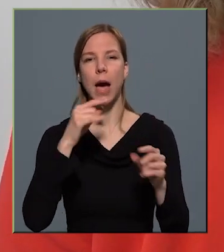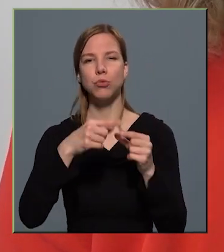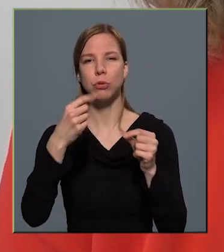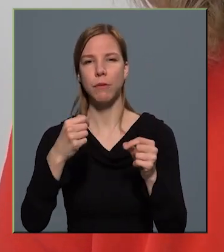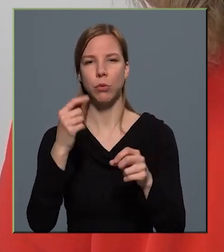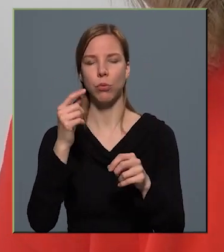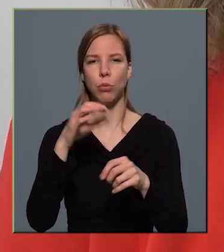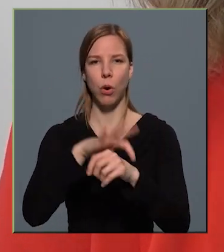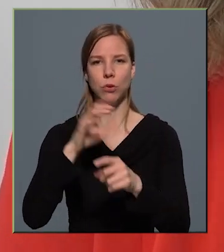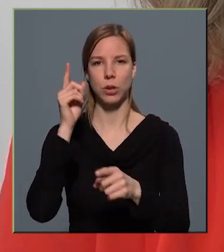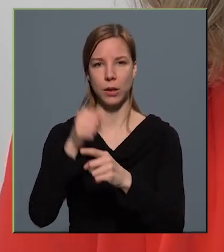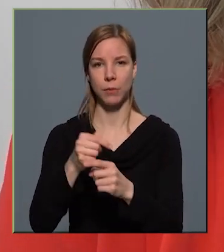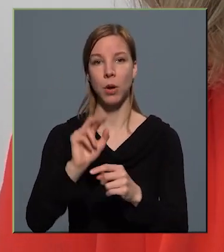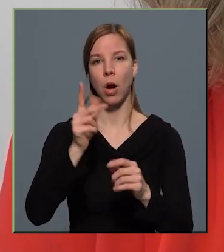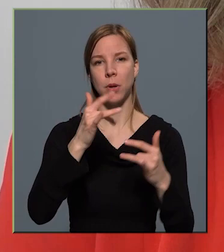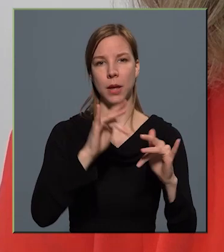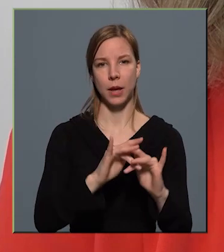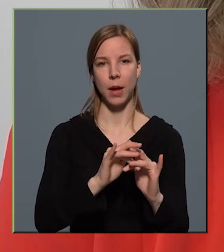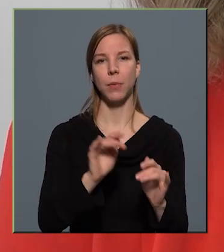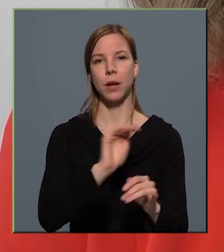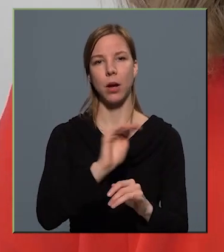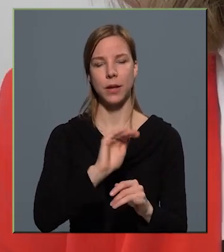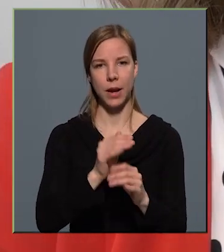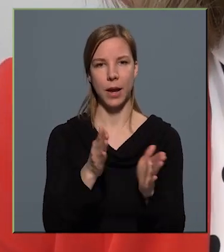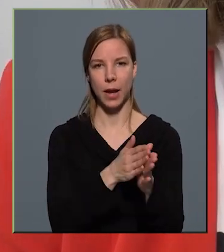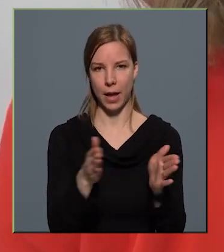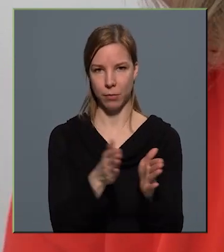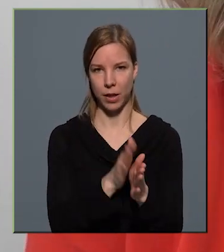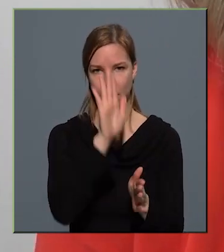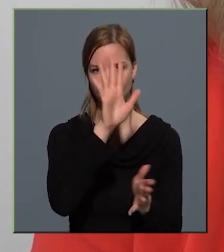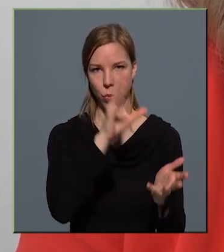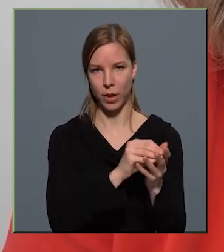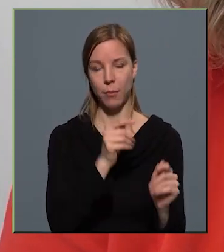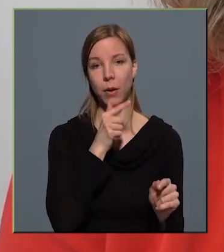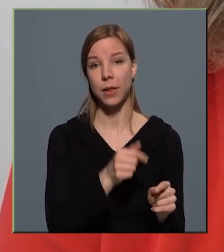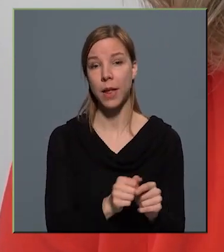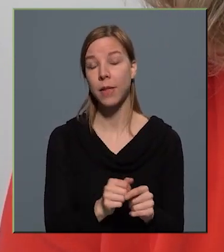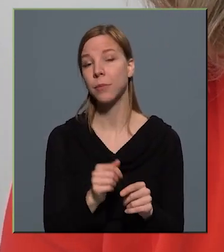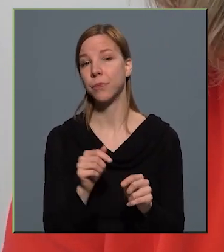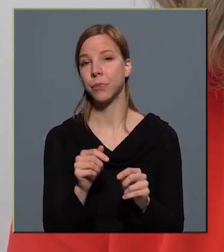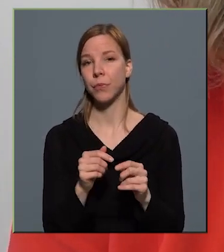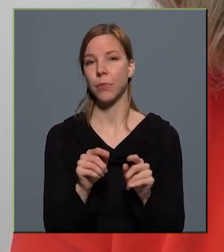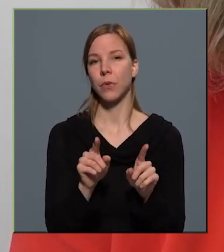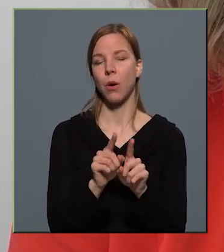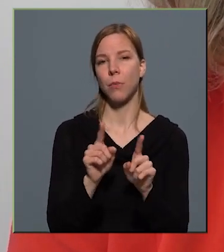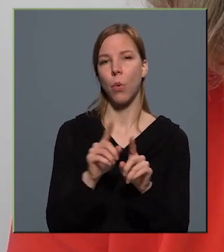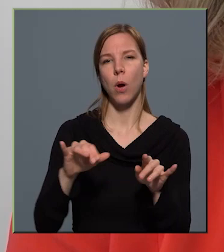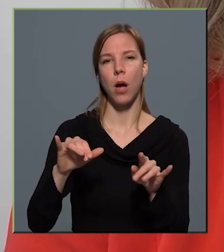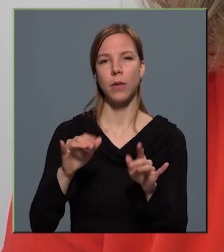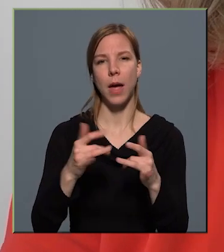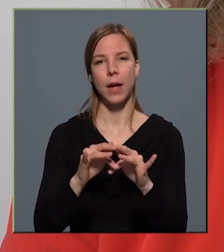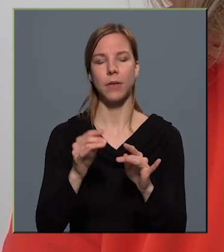pedig itt a gyerekek átmeneti otthon. Lesz. Hát igyekeztünk olyan helyen biztosítani, ahol viszonylag folyamatos műszak van, tehát